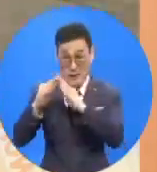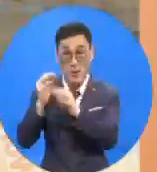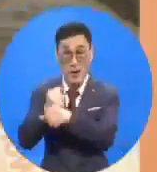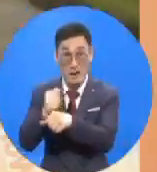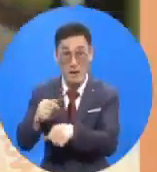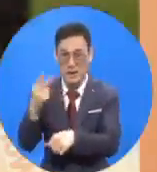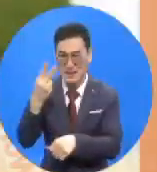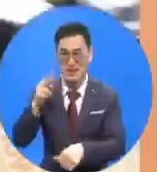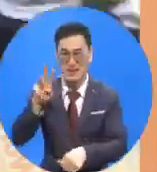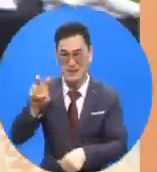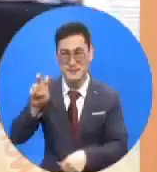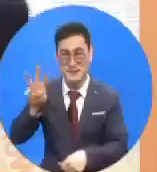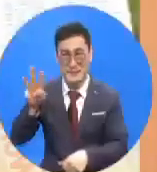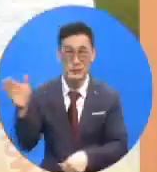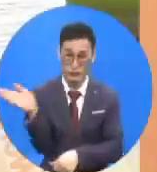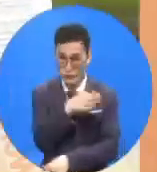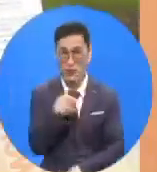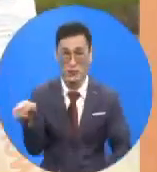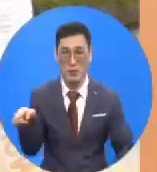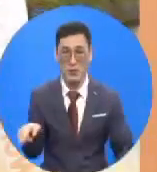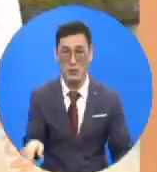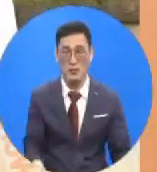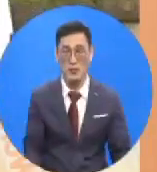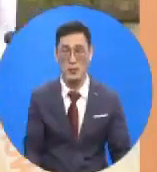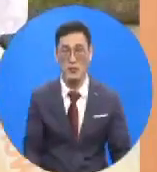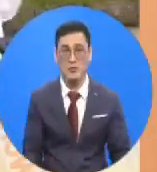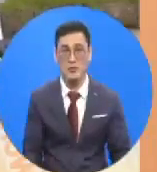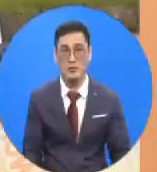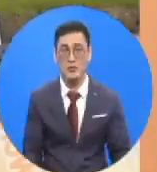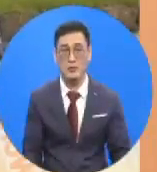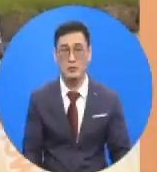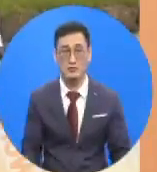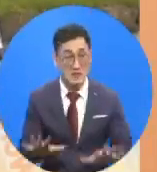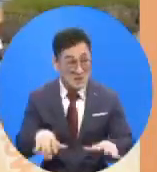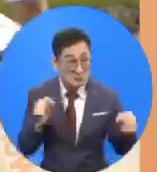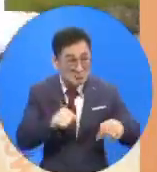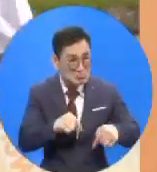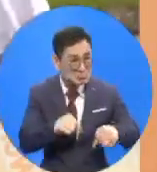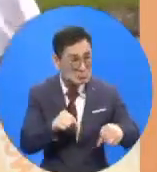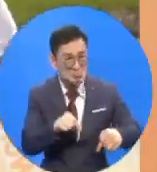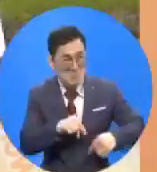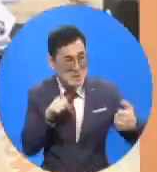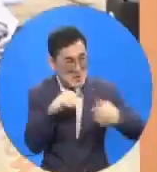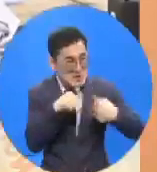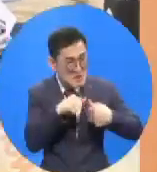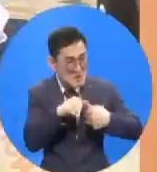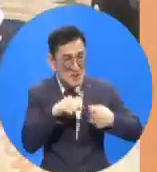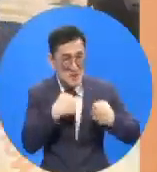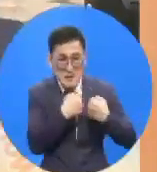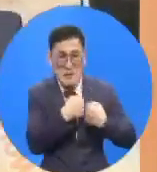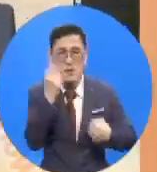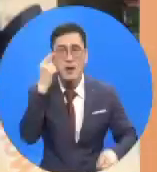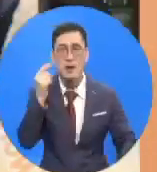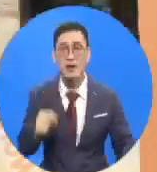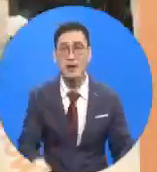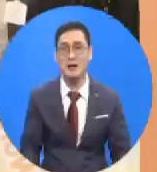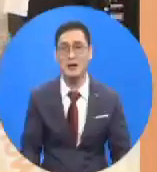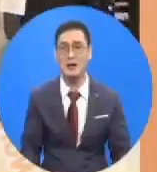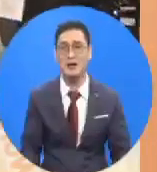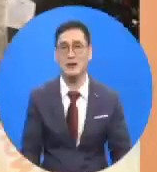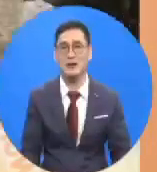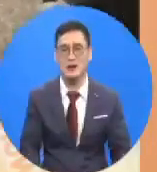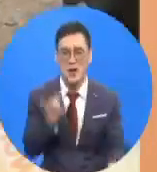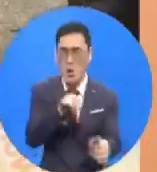이런 부분들에 대해서 왜 허로 나 일부가 가장 시급한 이때 파업이 있어야 하며 또 정부는 의사들을 고발해야 하는 지